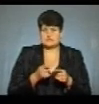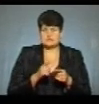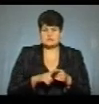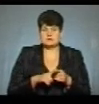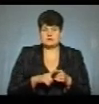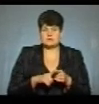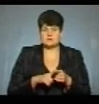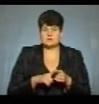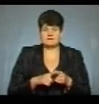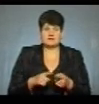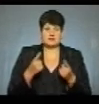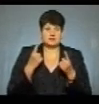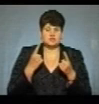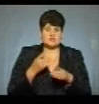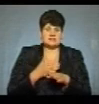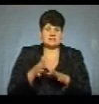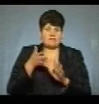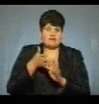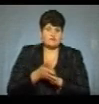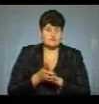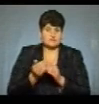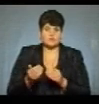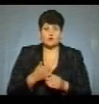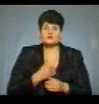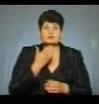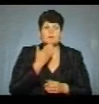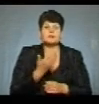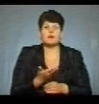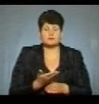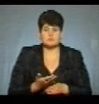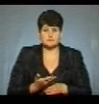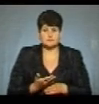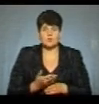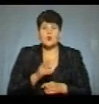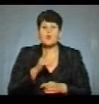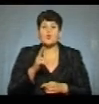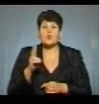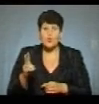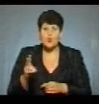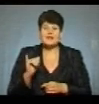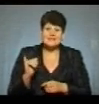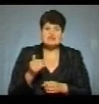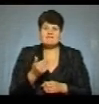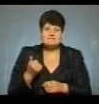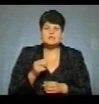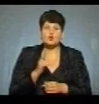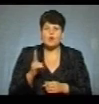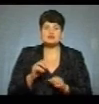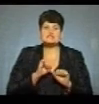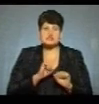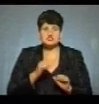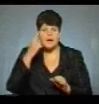Це величезні видатки, і я хочу запитати, кого і від кого захищає